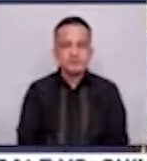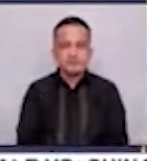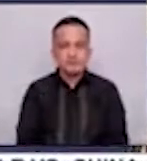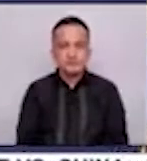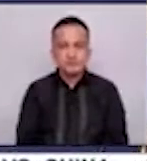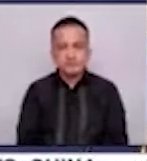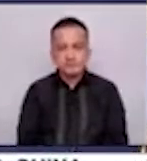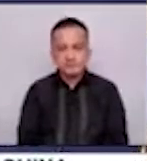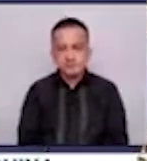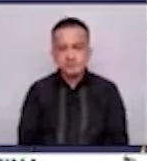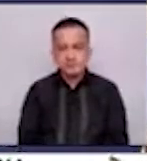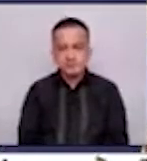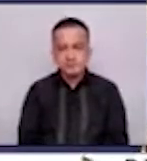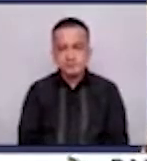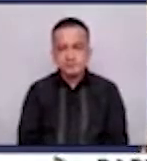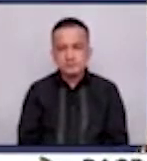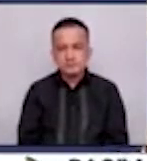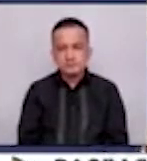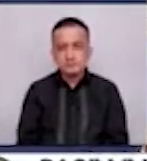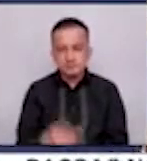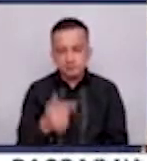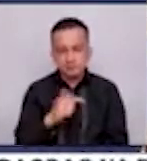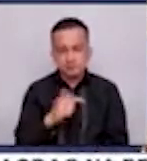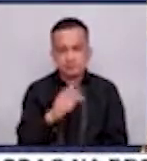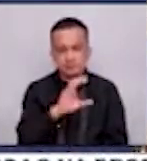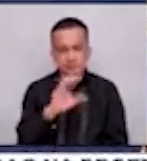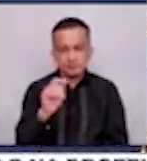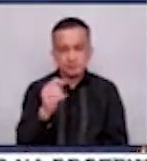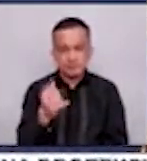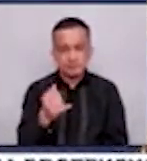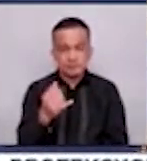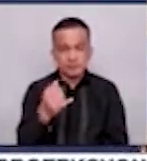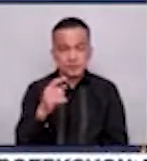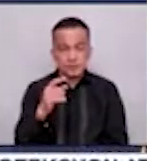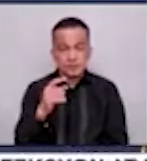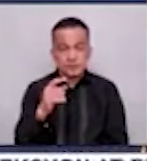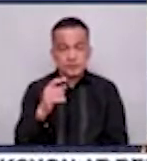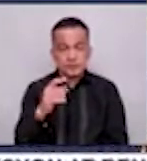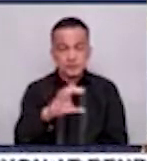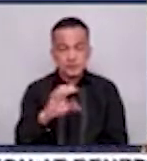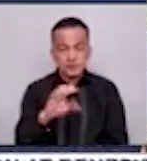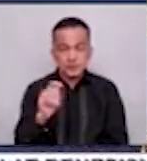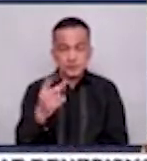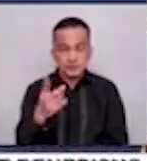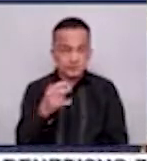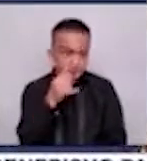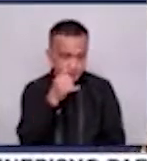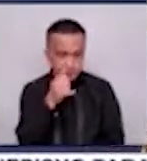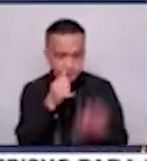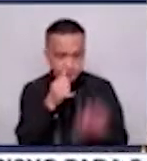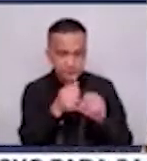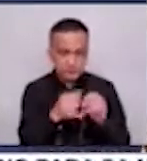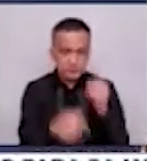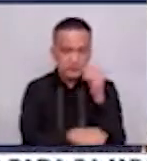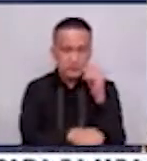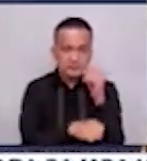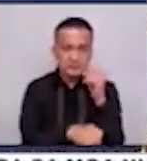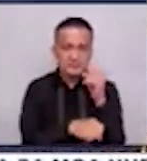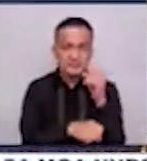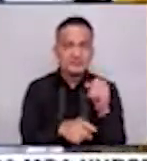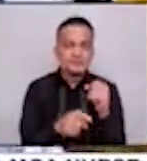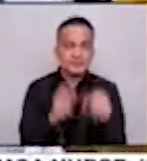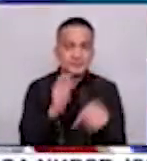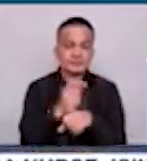Sa pool sa CCTV ang pagnanakaw ng cellphone sa isang tindera sa Taguig habang natutulog. Nagbabalik si Katlea Antonio.